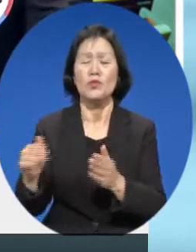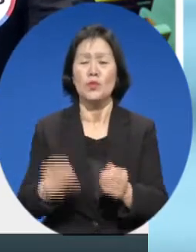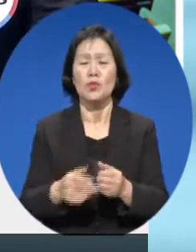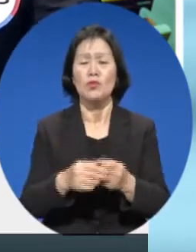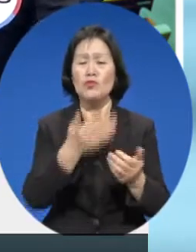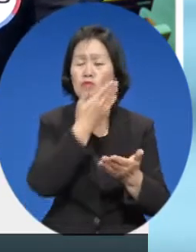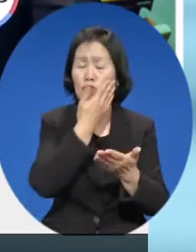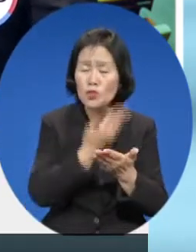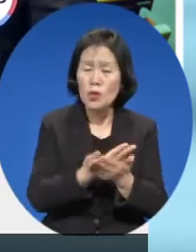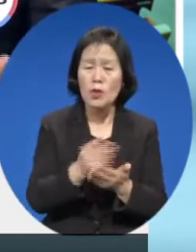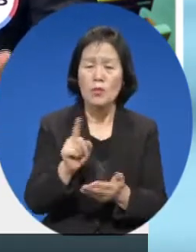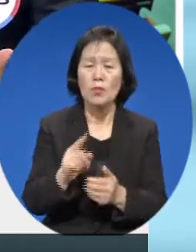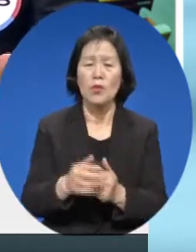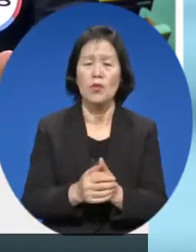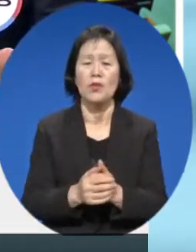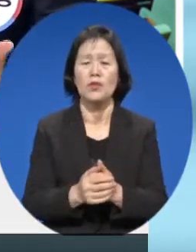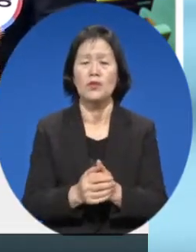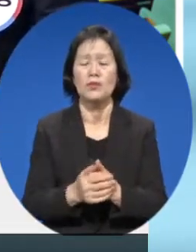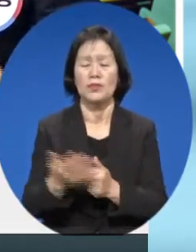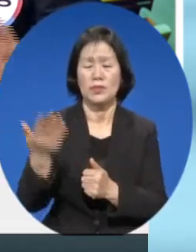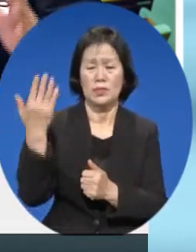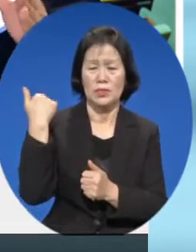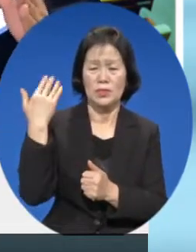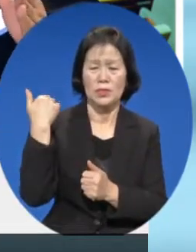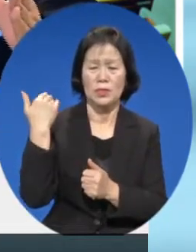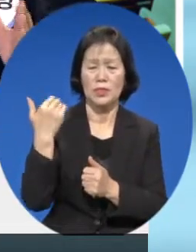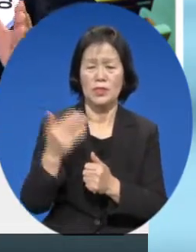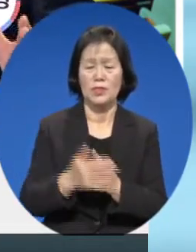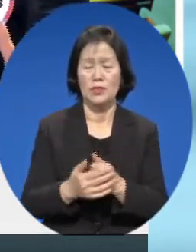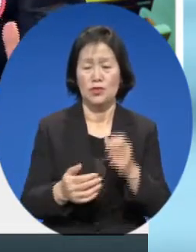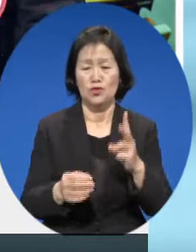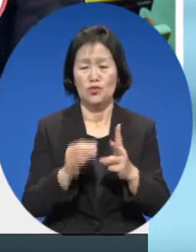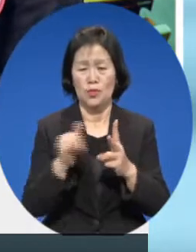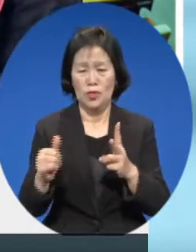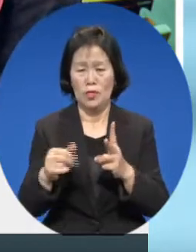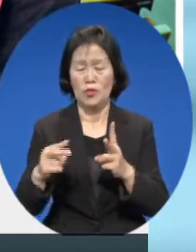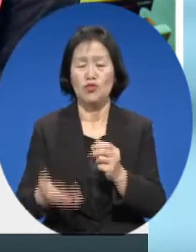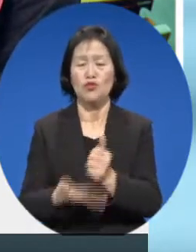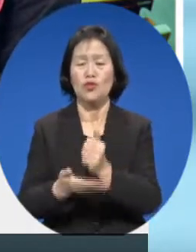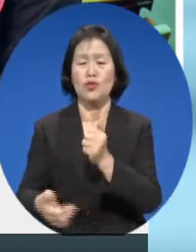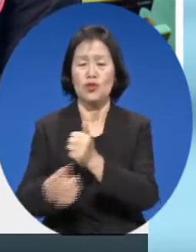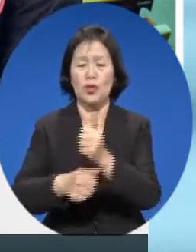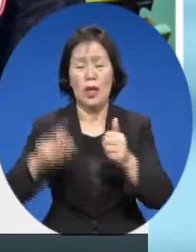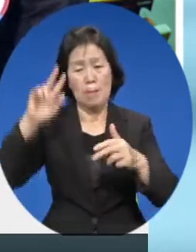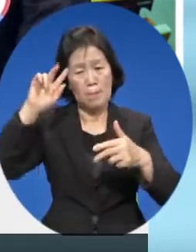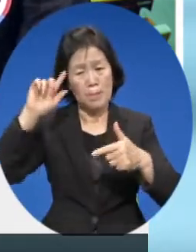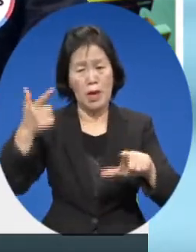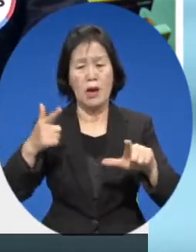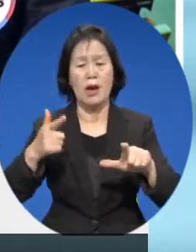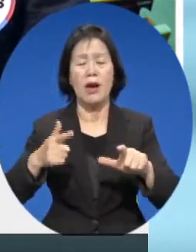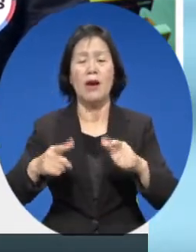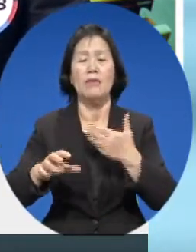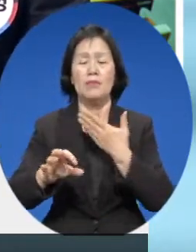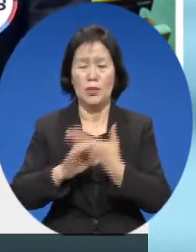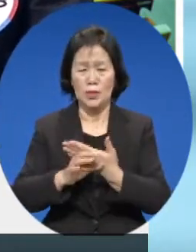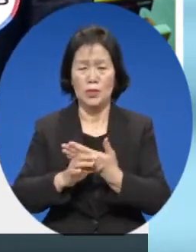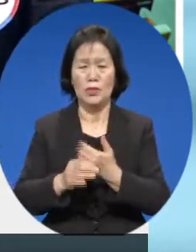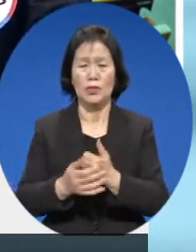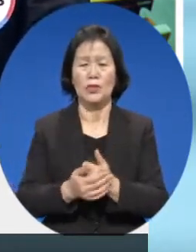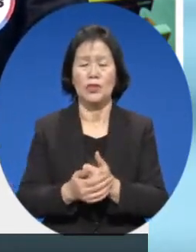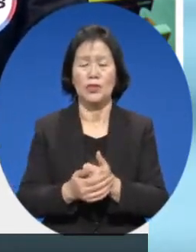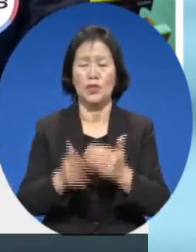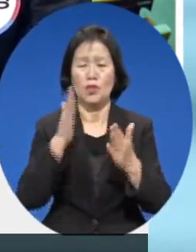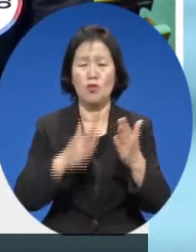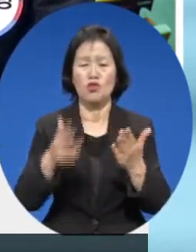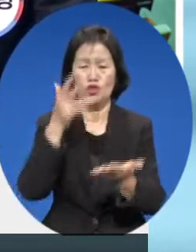핵심이 먹 뭡니까 이게 예전 같은 경우에는 어쨌든 두 명이라도 이 추천 이 언니가 반대하면 은 2 추 어떻게 보면 0